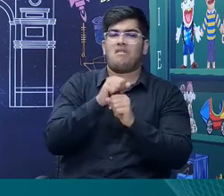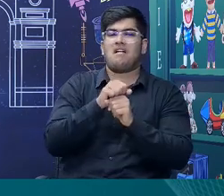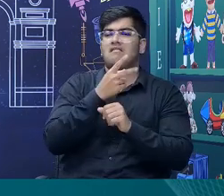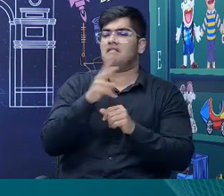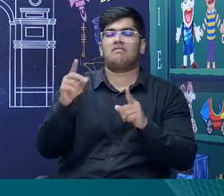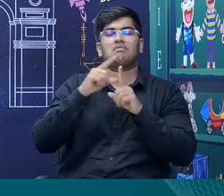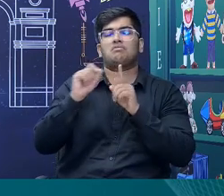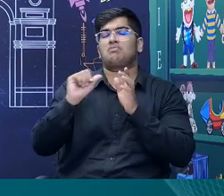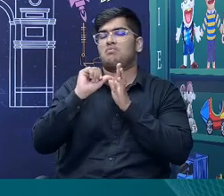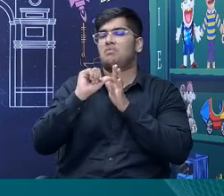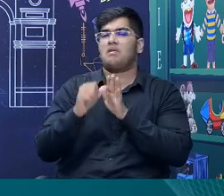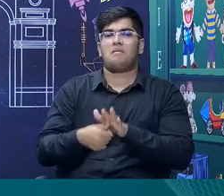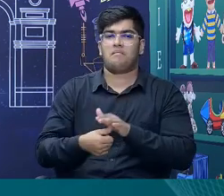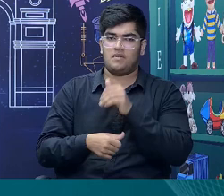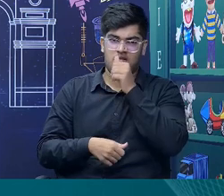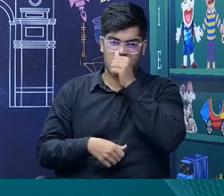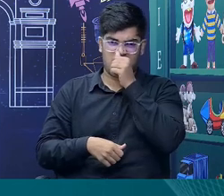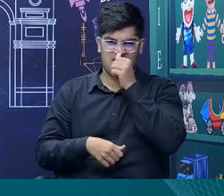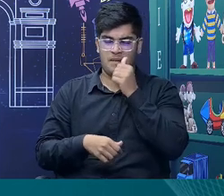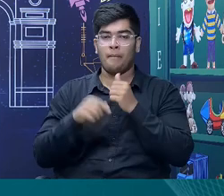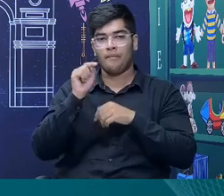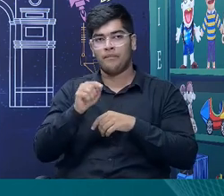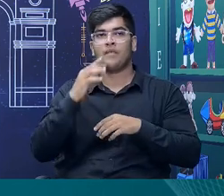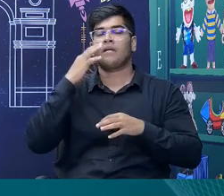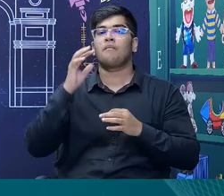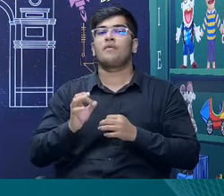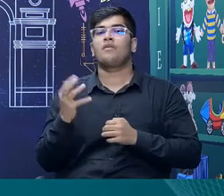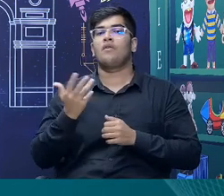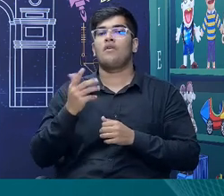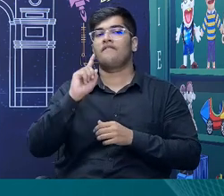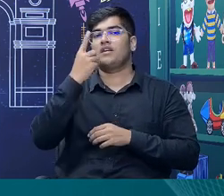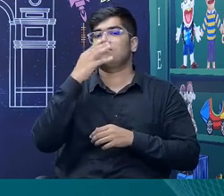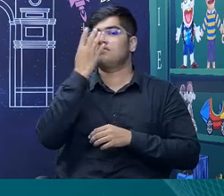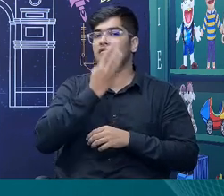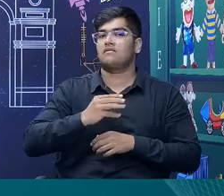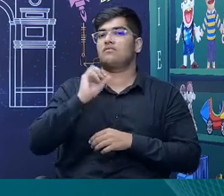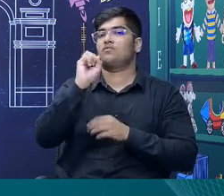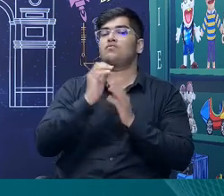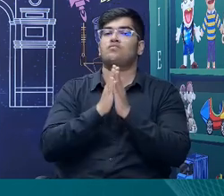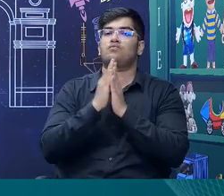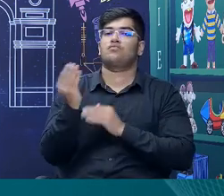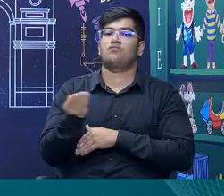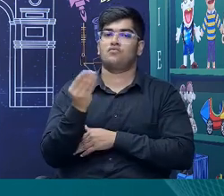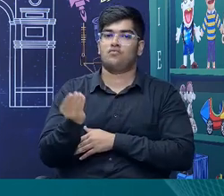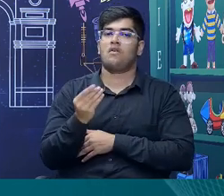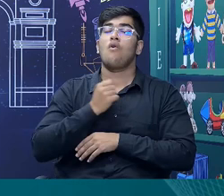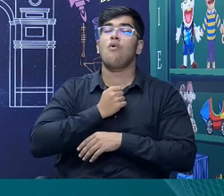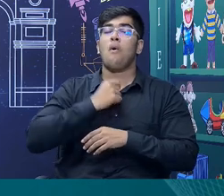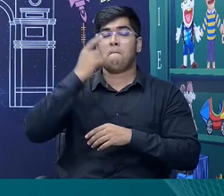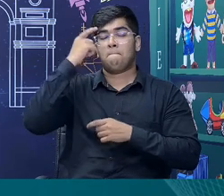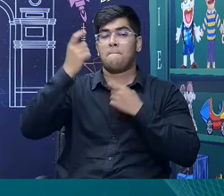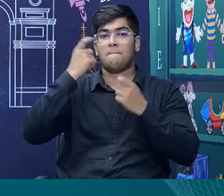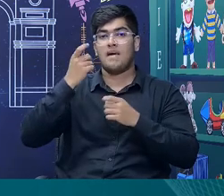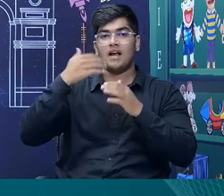रिजल्ट अच्छा नहीं होगा इसलिए हम सबसे पहले गणेश जी की पूजा करते हैं की हम अपने मन में यह एक